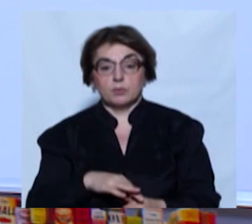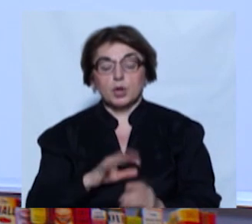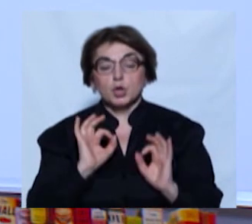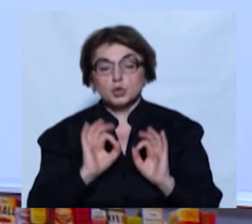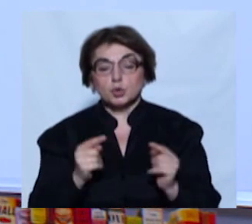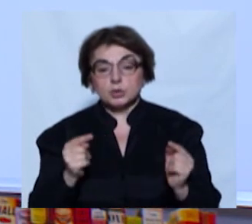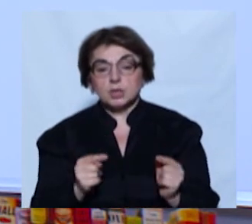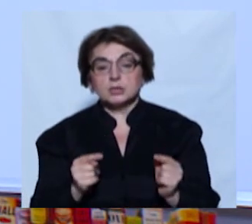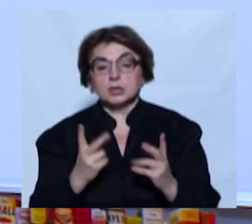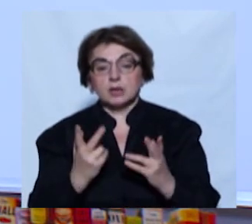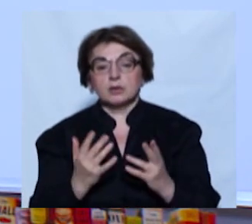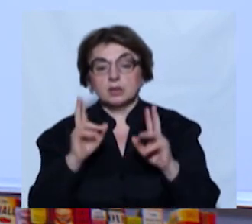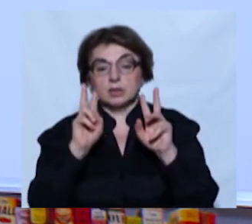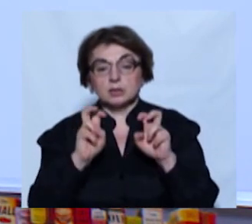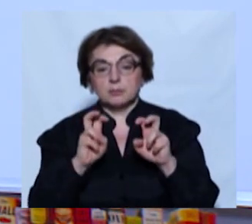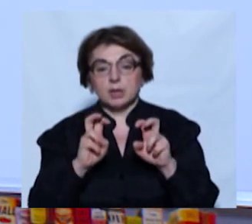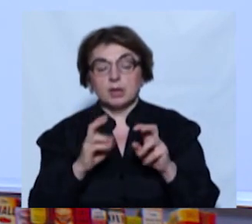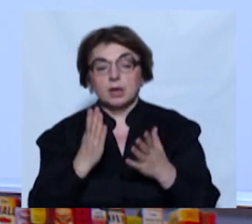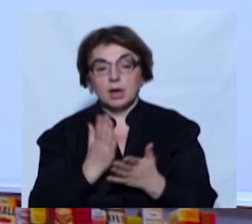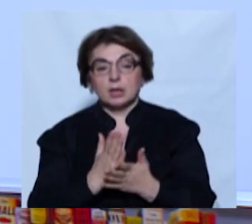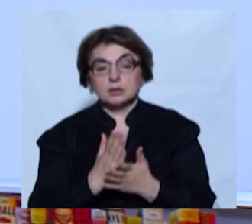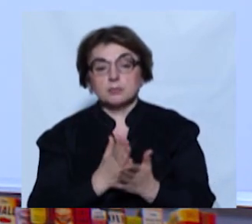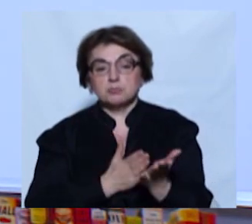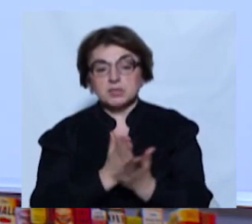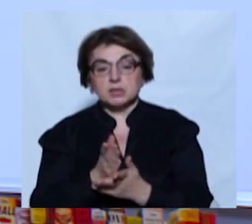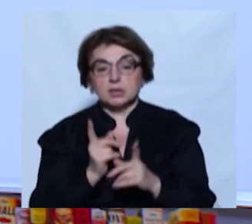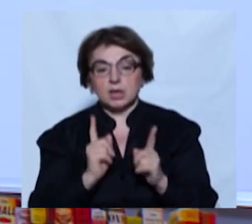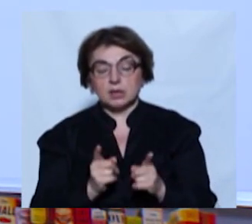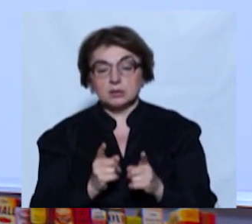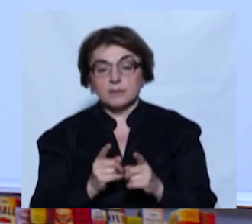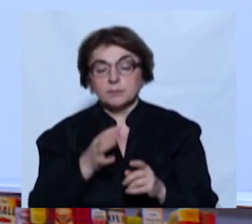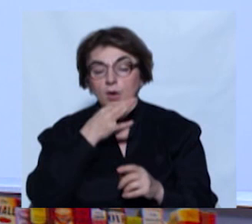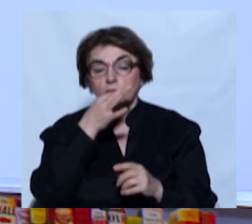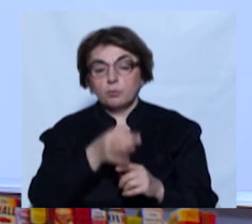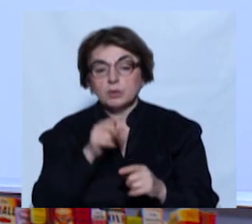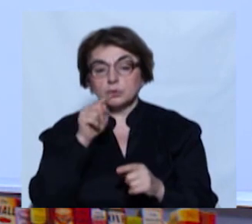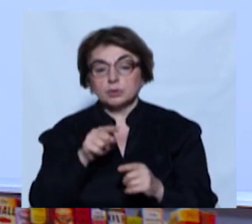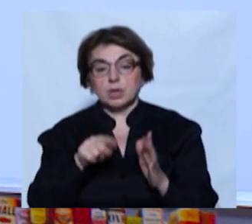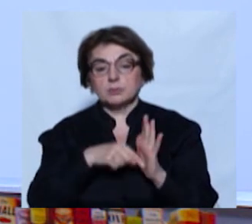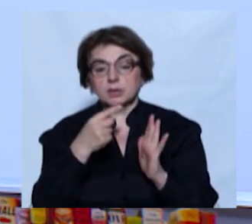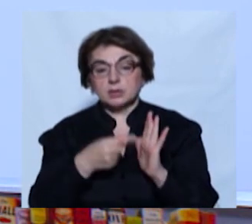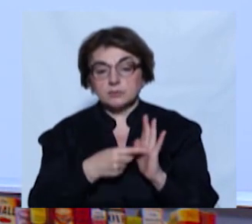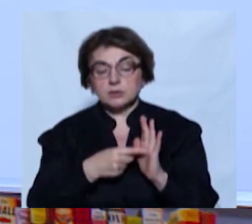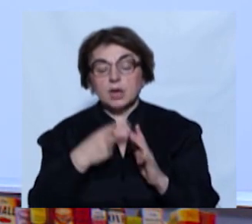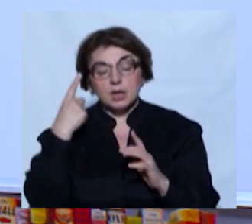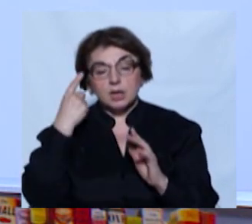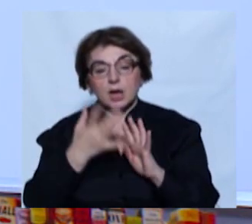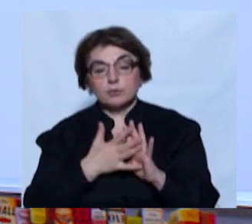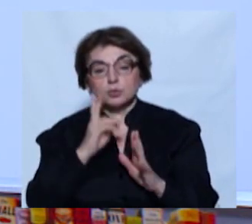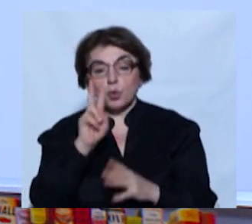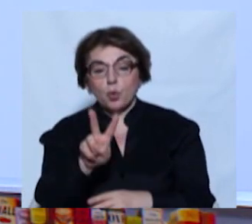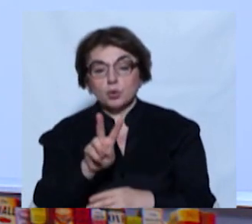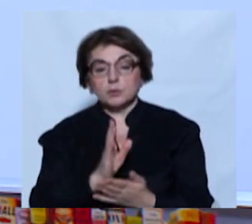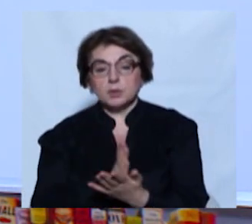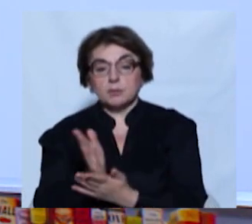სწორედ დღევანდელი გაკვეთილი და დღევანდელი გაკვეთილის მიზანი გახლავთ, ვუპასუხოთ აი ამ კითხვას და გავარჩიოთ ორი